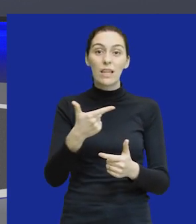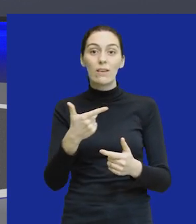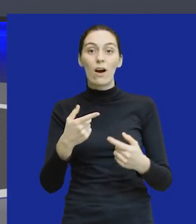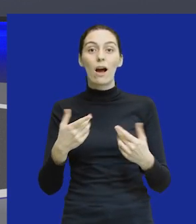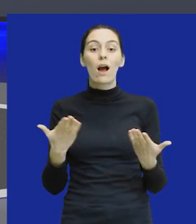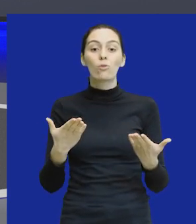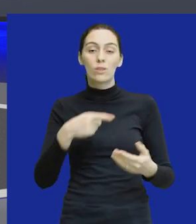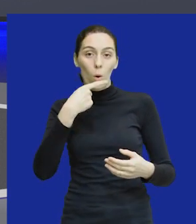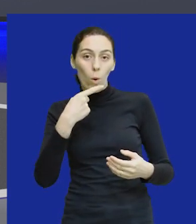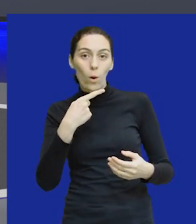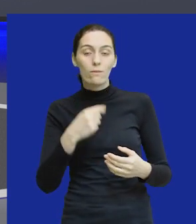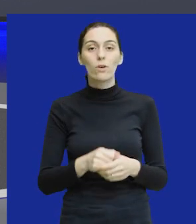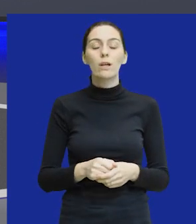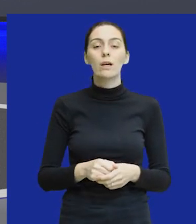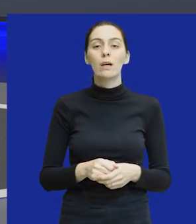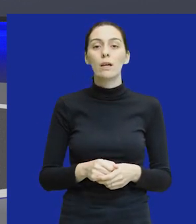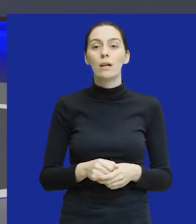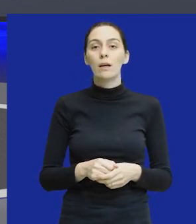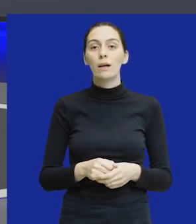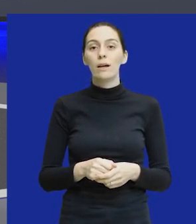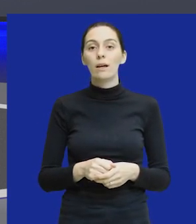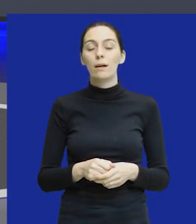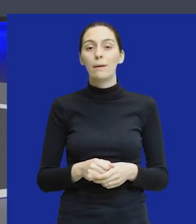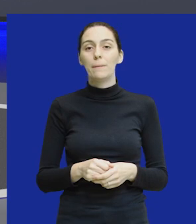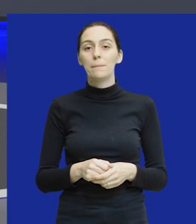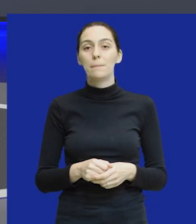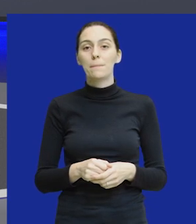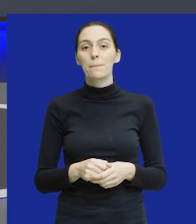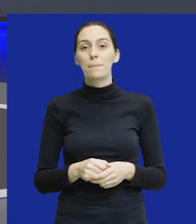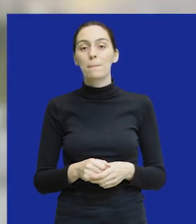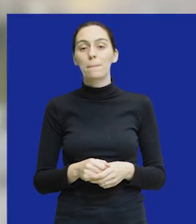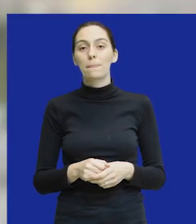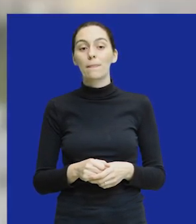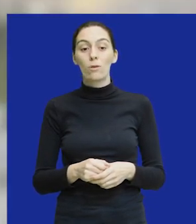ajmo reći, dole čakavskog narječja. I onda,